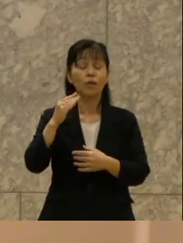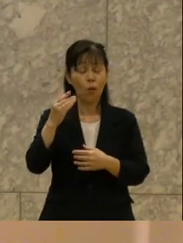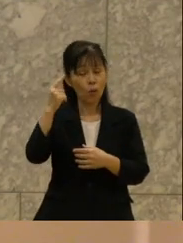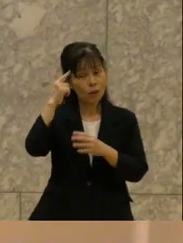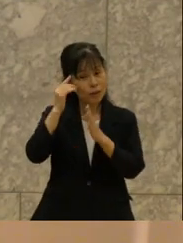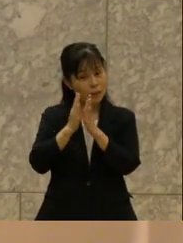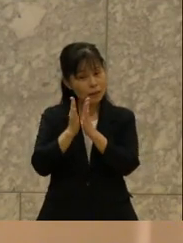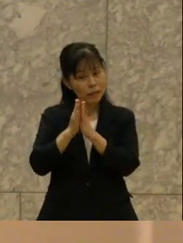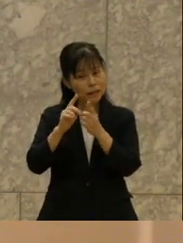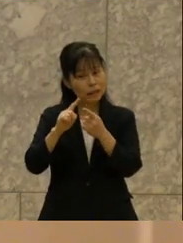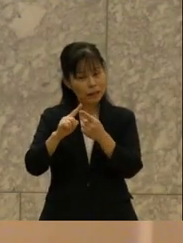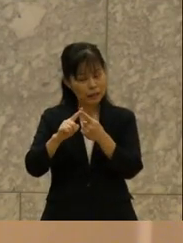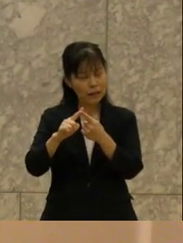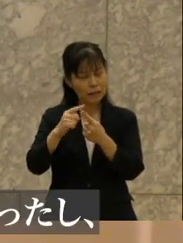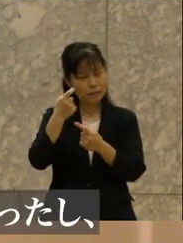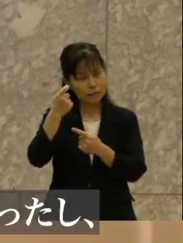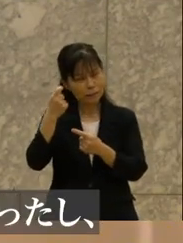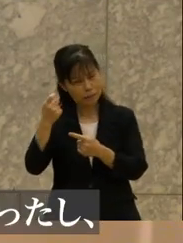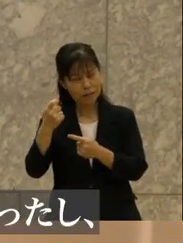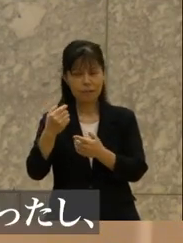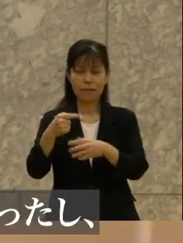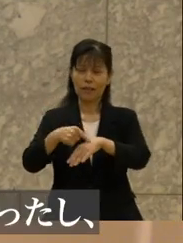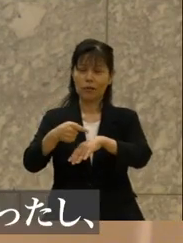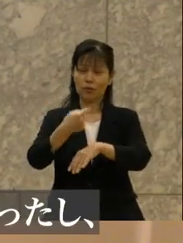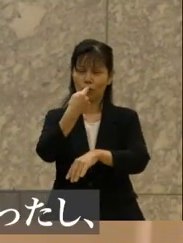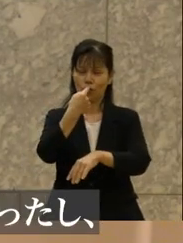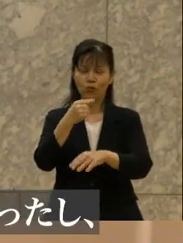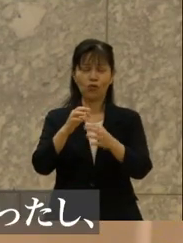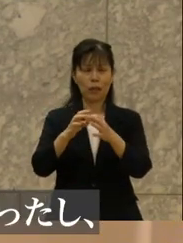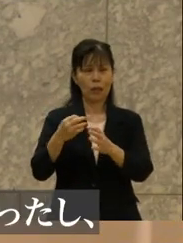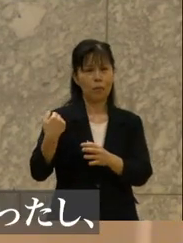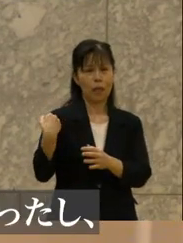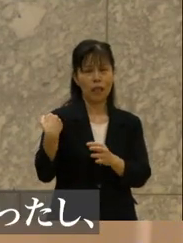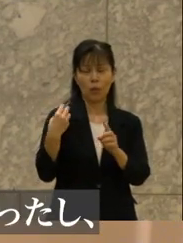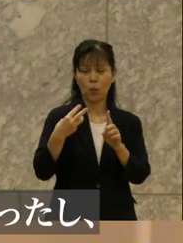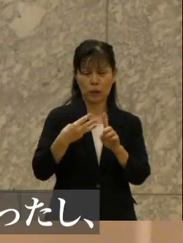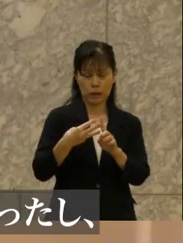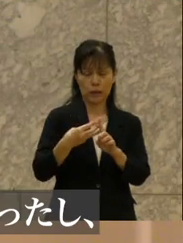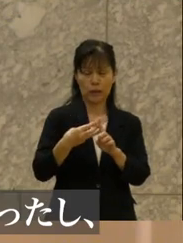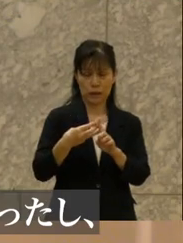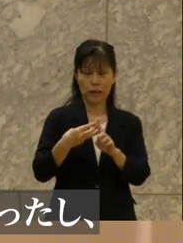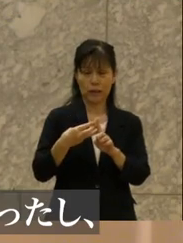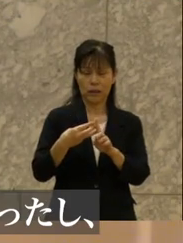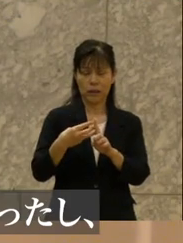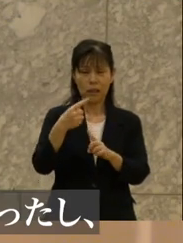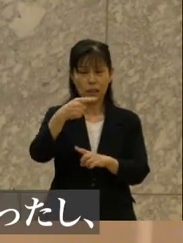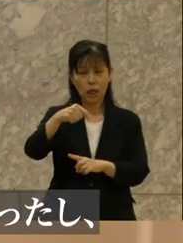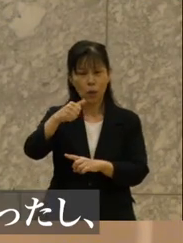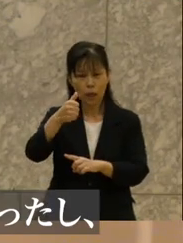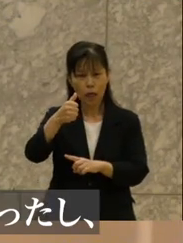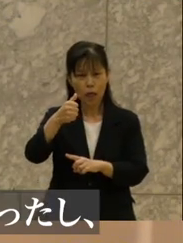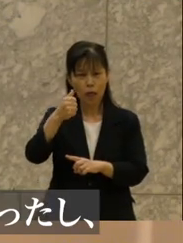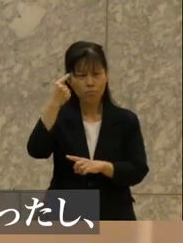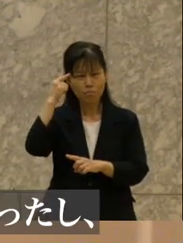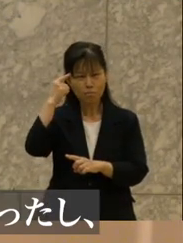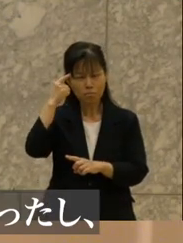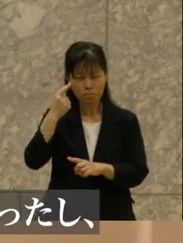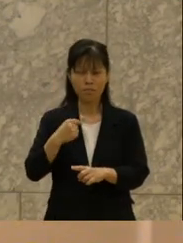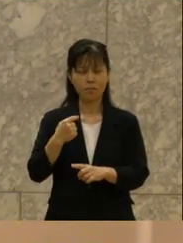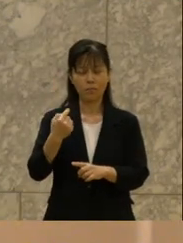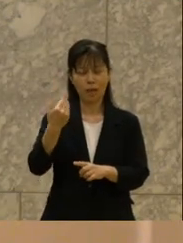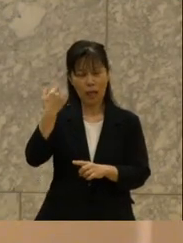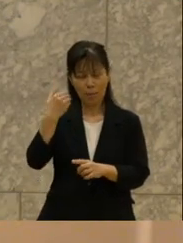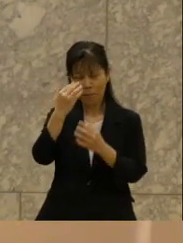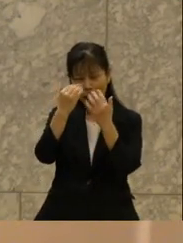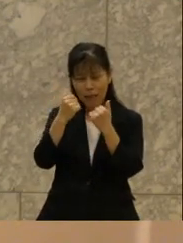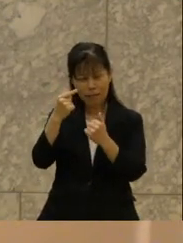私はすごく引きずるタイプでその前日の時点でまだ全然その1500のことで踏ん切りがついてなかったし